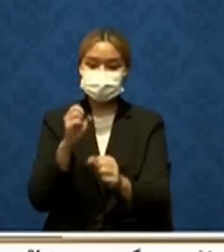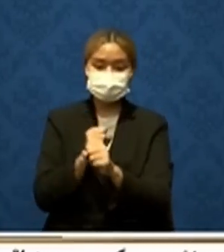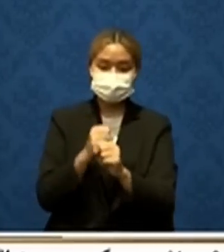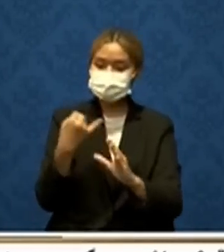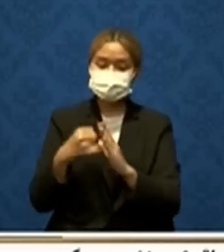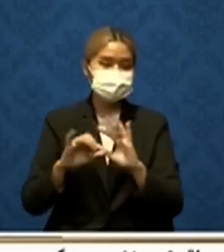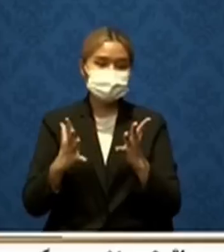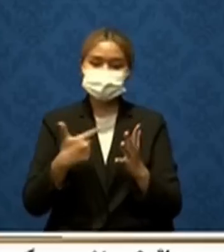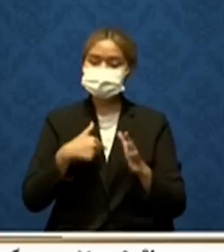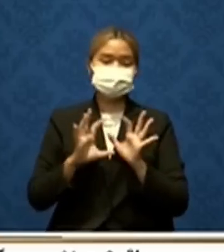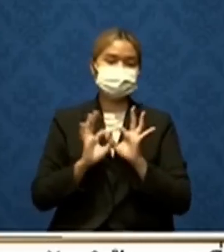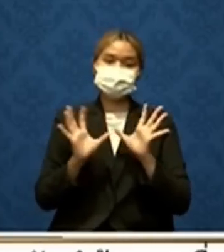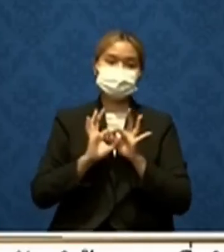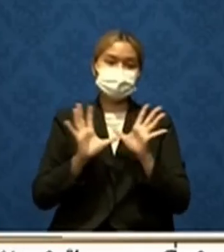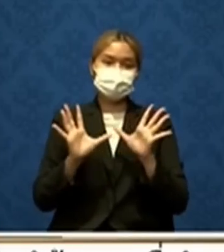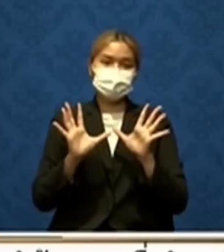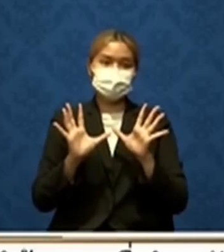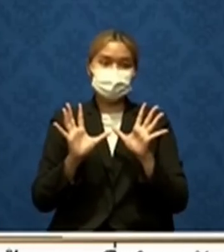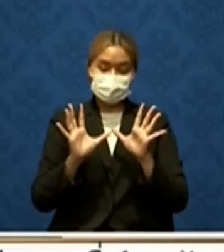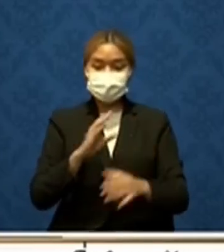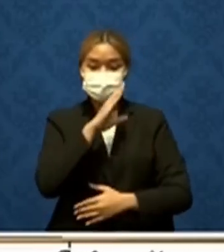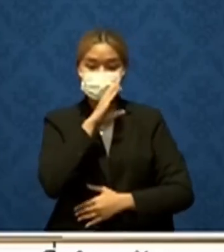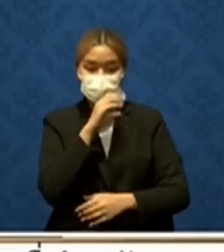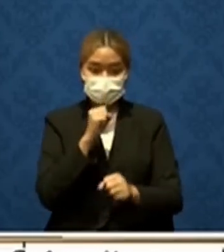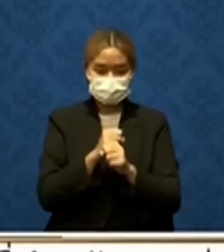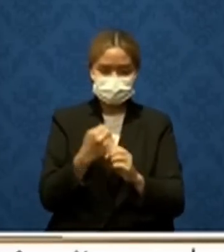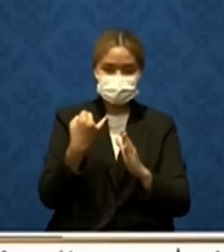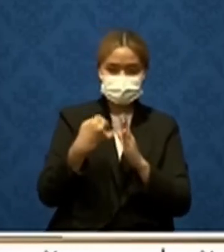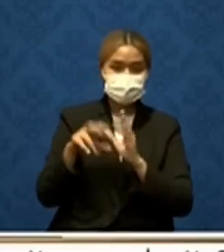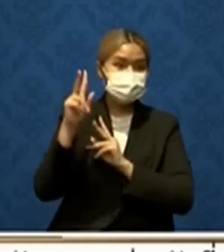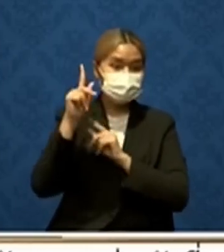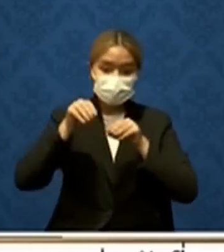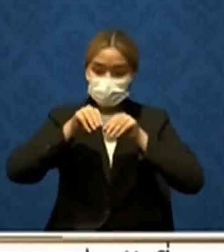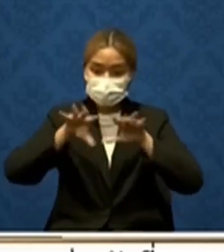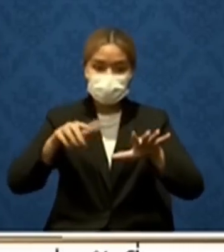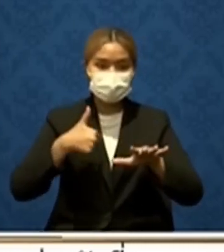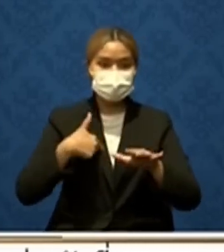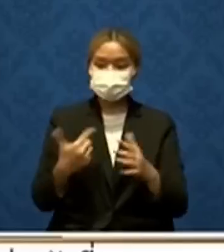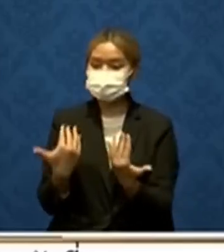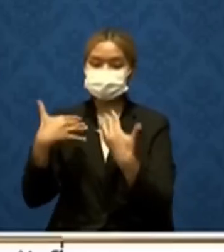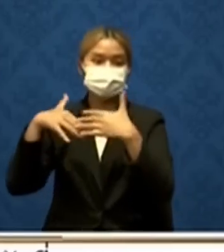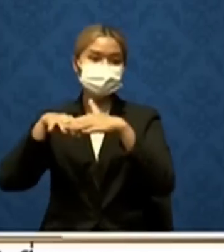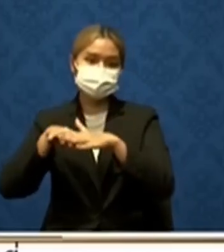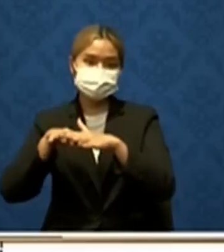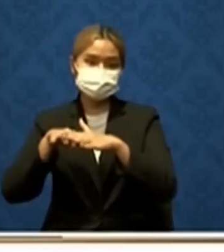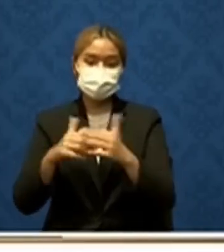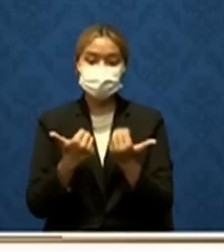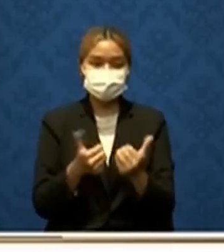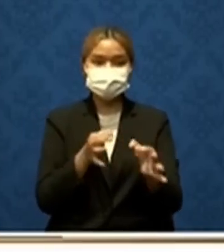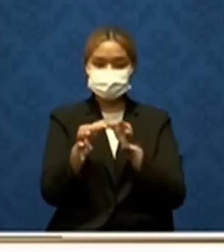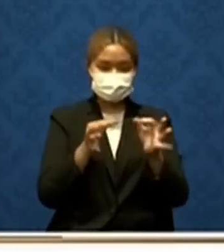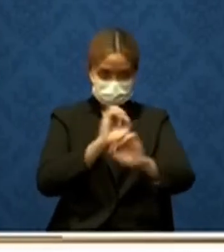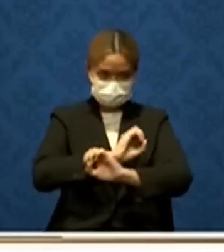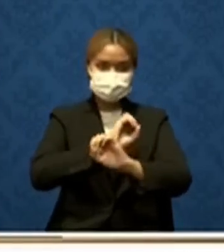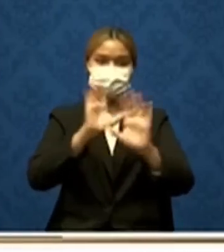และทันทีที่ทราบเรื่องก็เข้าไปบริหารจัดการมีความคืบหน้ามาเป็นลำดับซึ่งจะขออนุญาตกับเรียนกับ